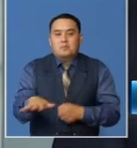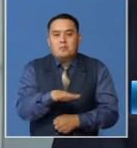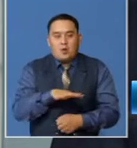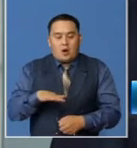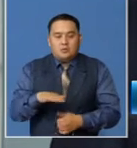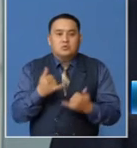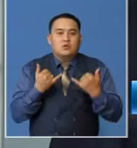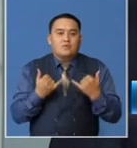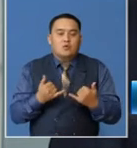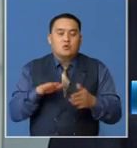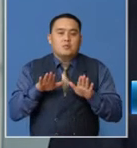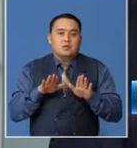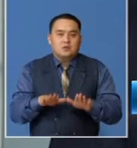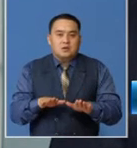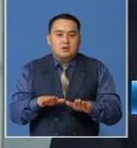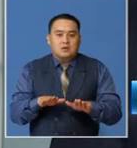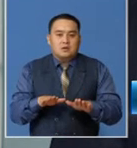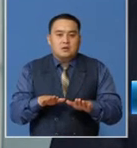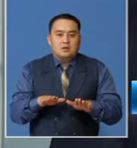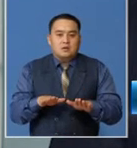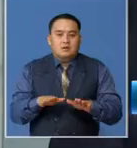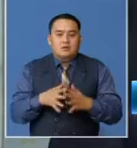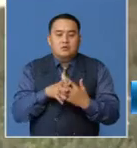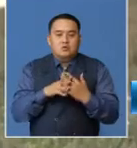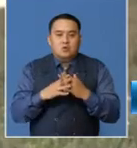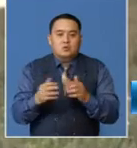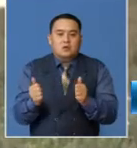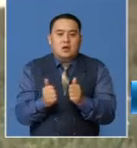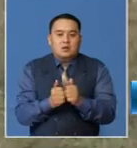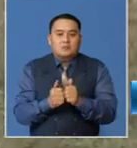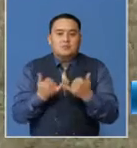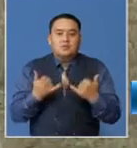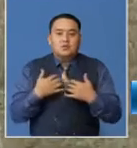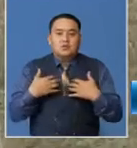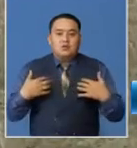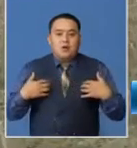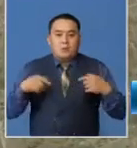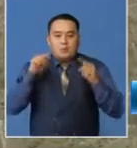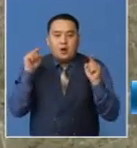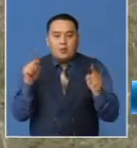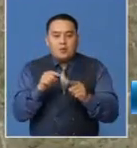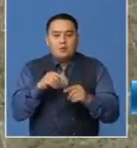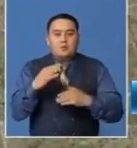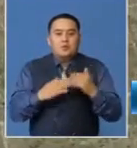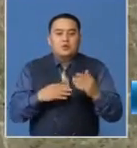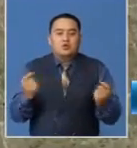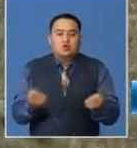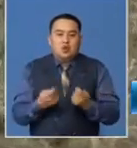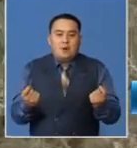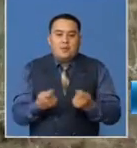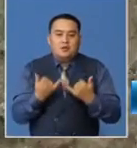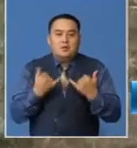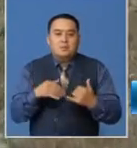на сегодняшний день расположены вокруг населенных пунктов. Говорят сегодня животноводы и о популяризации профессии чабана, ведь